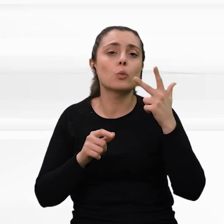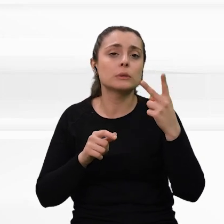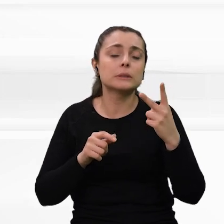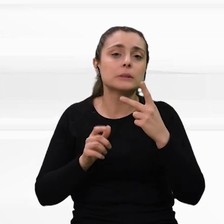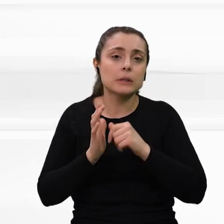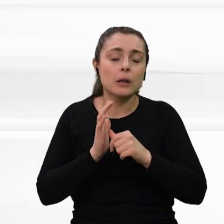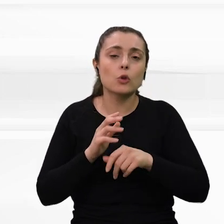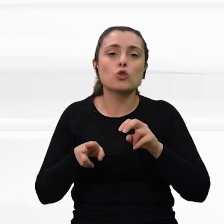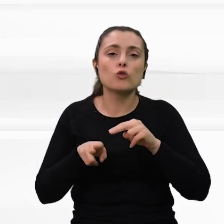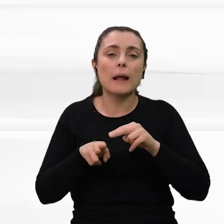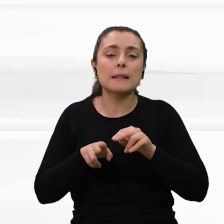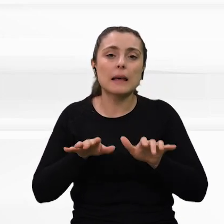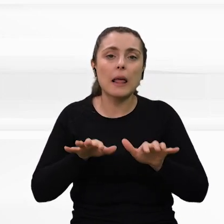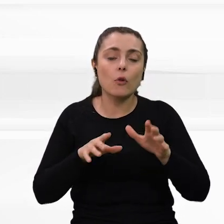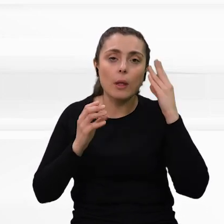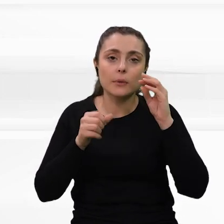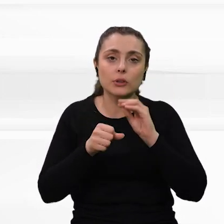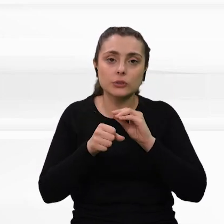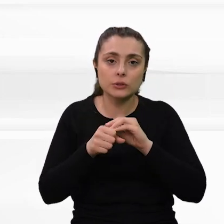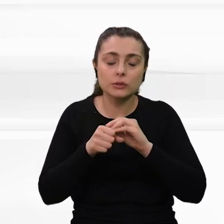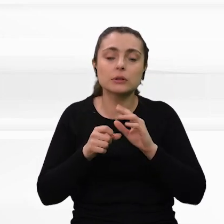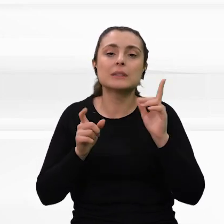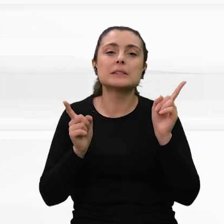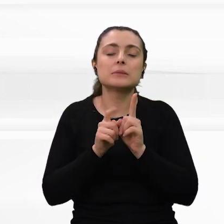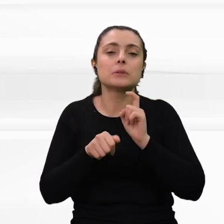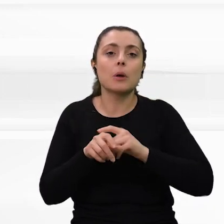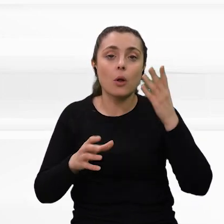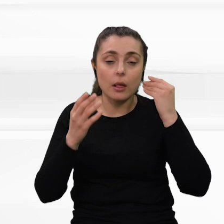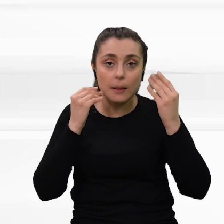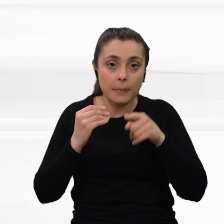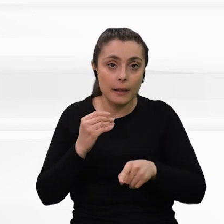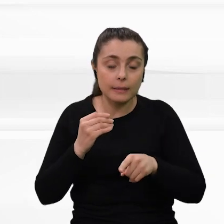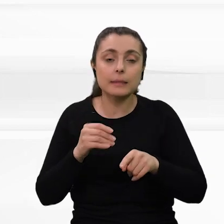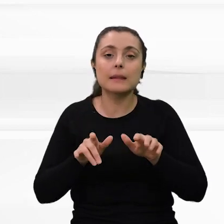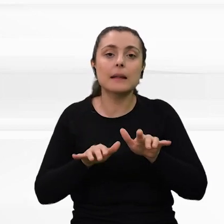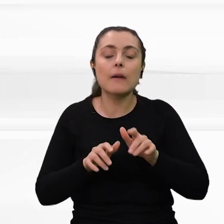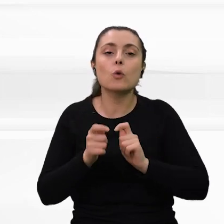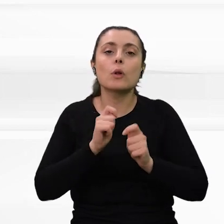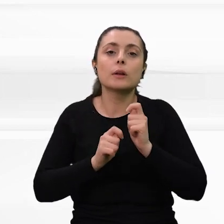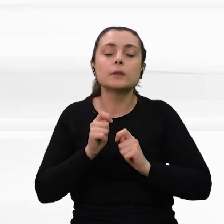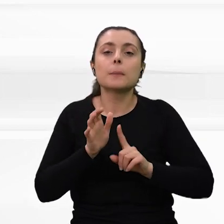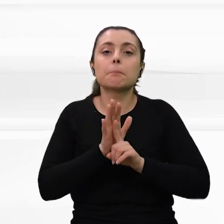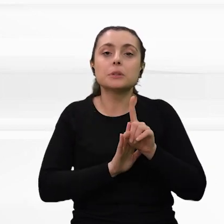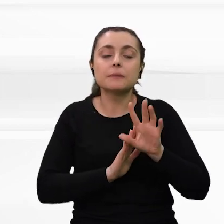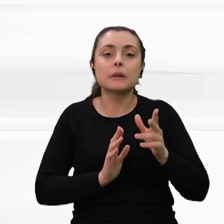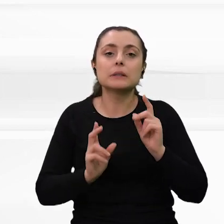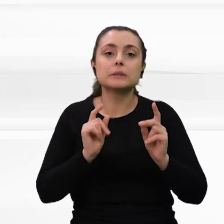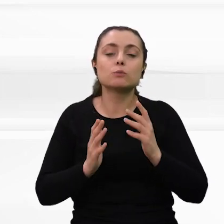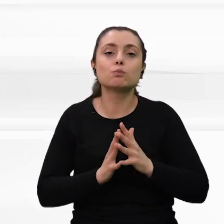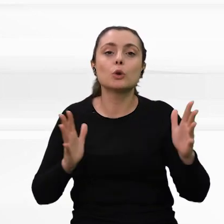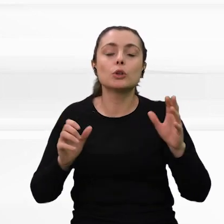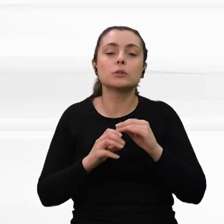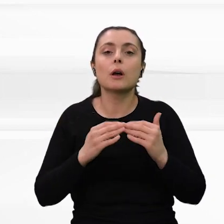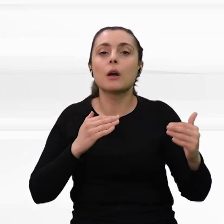1932'de kılardı klavyesi öğrenmek için gereken zamandan daha kısa sürede öğrenilebilen klavye kullanıcısının başarısını ve